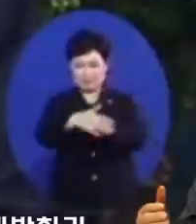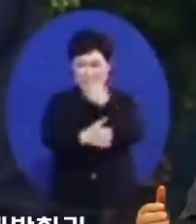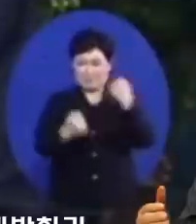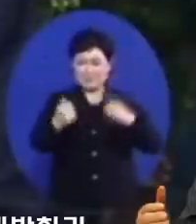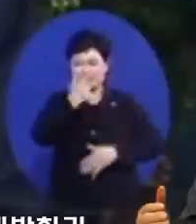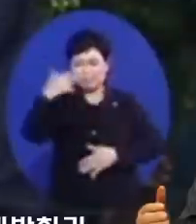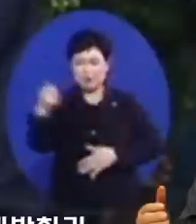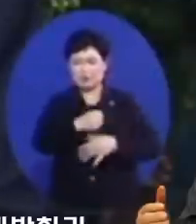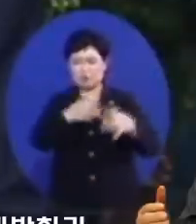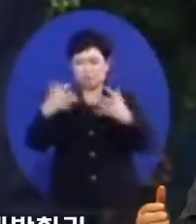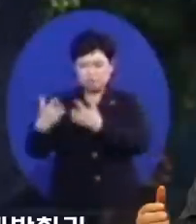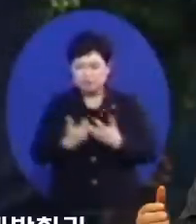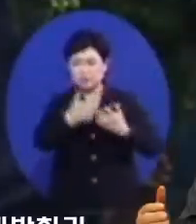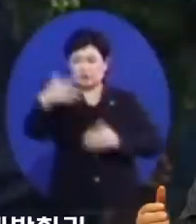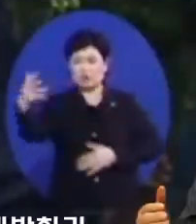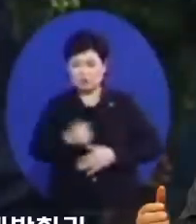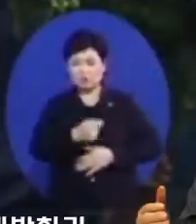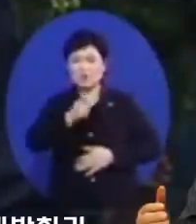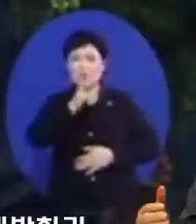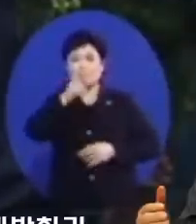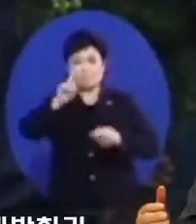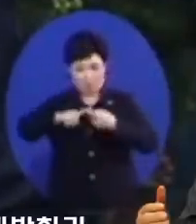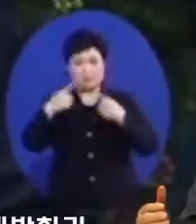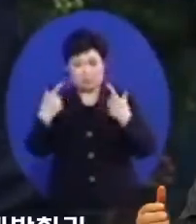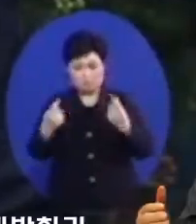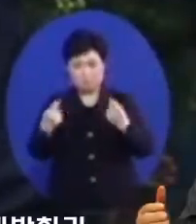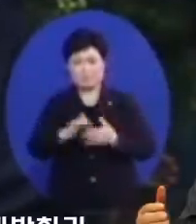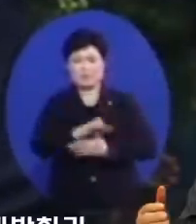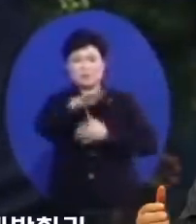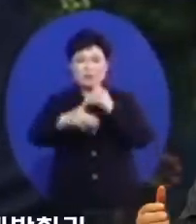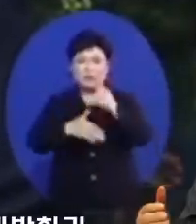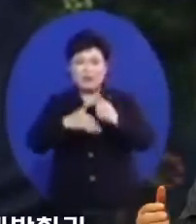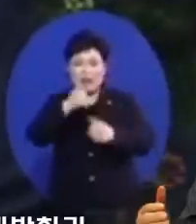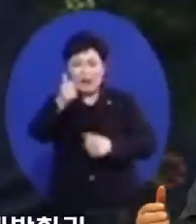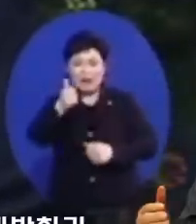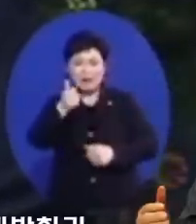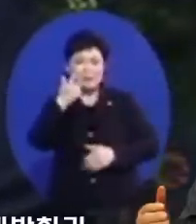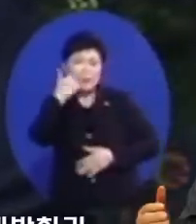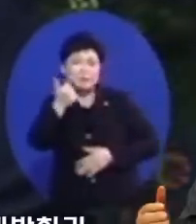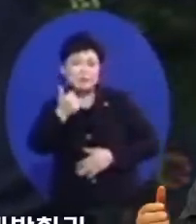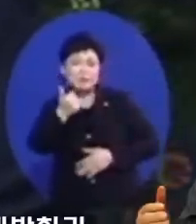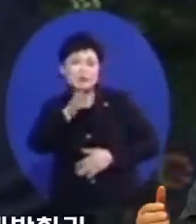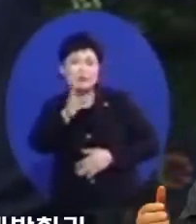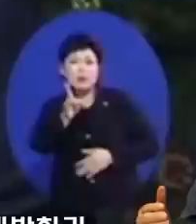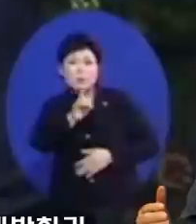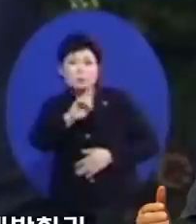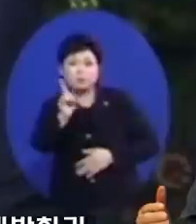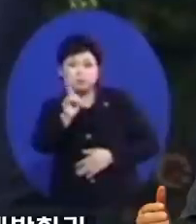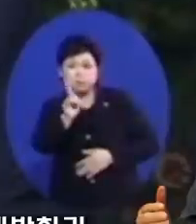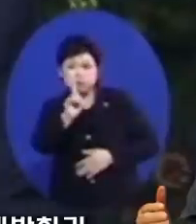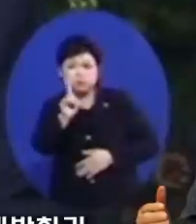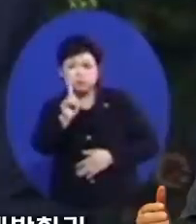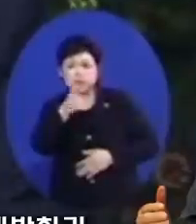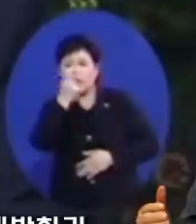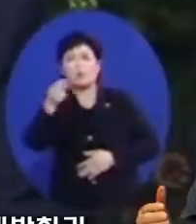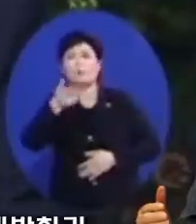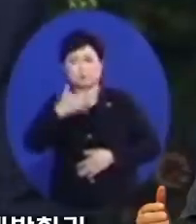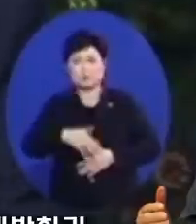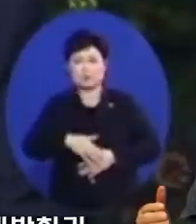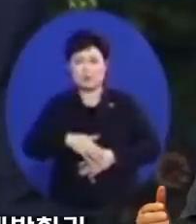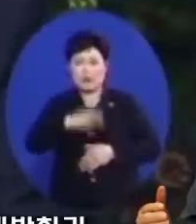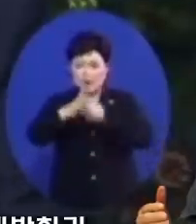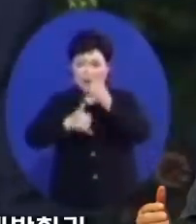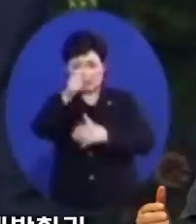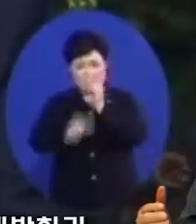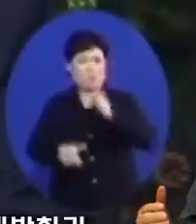얻되 풍성하게 얻는 것은 당연한 것입니다. 우리 아버지가 영혼이 못되는 거 보았습니까? 우리 아버지가 범사에 실패하는 거